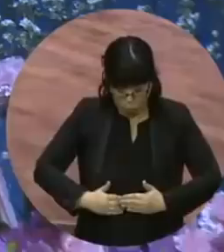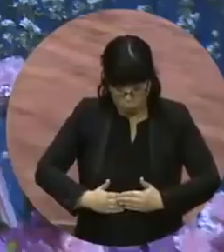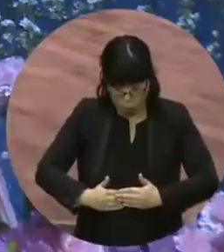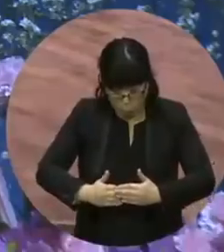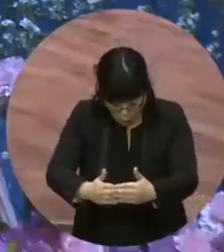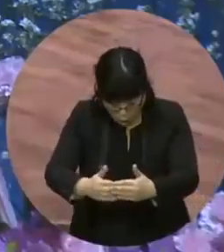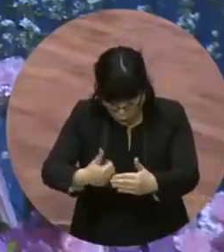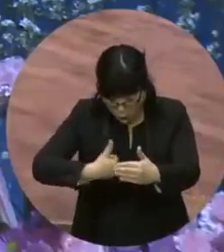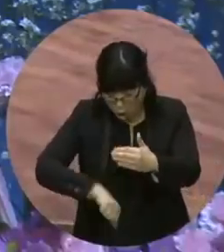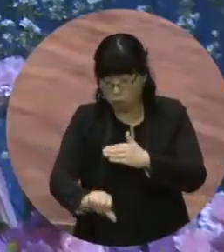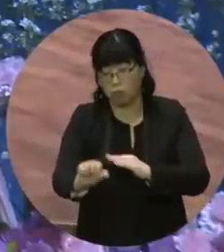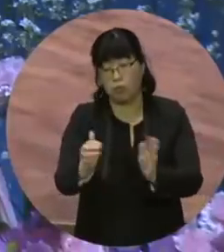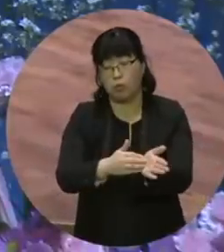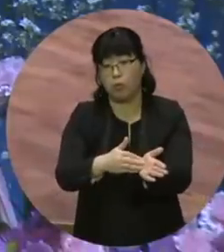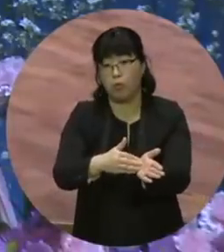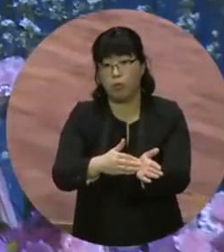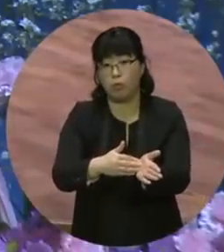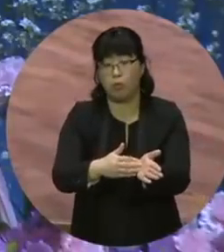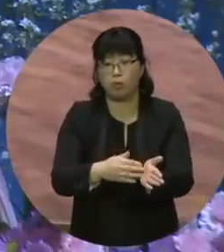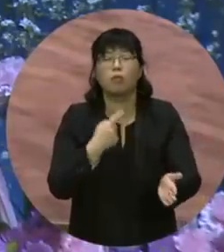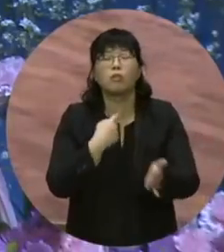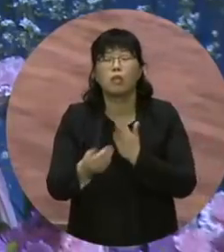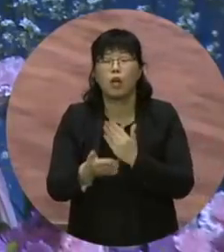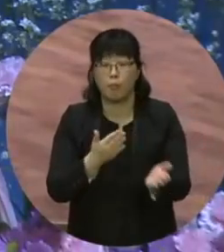하나님 하신 걸 나 체험을 했어요.